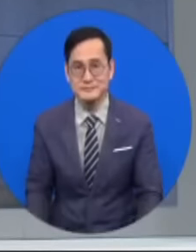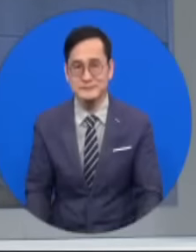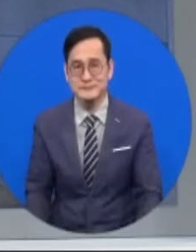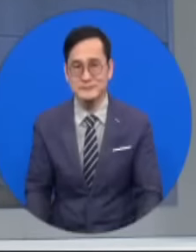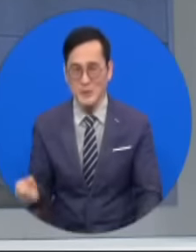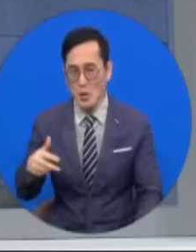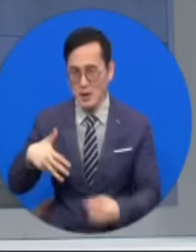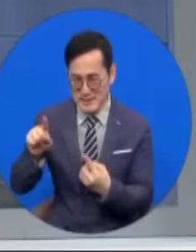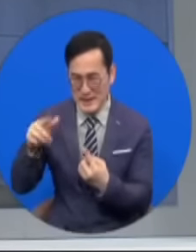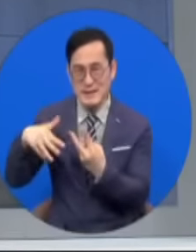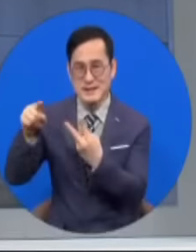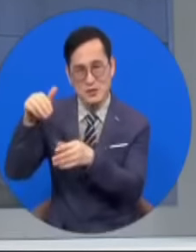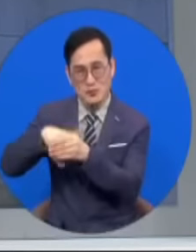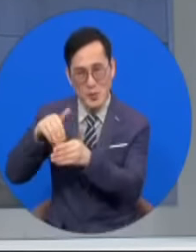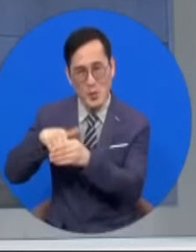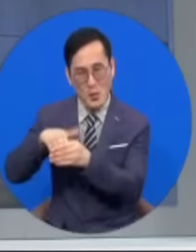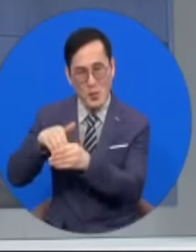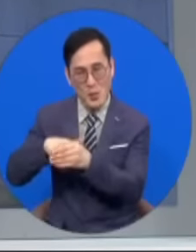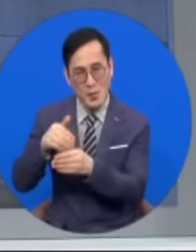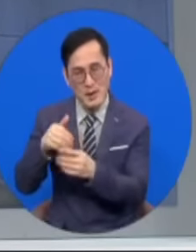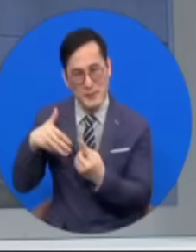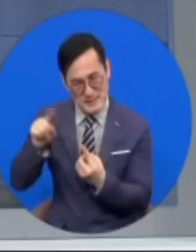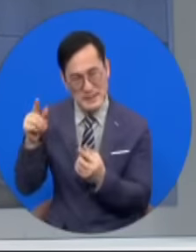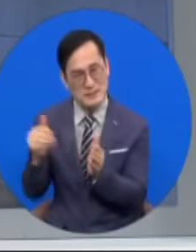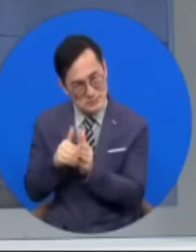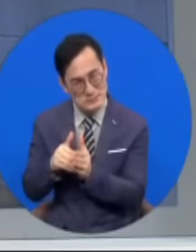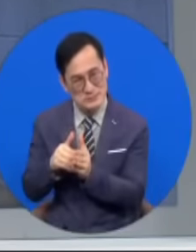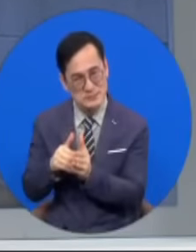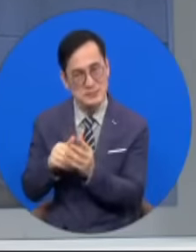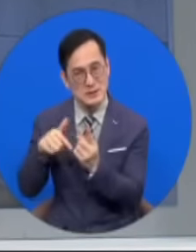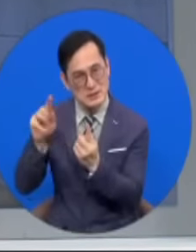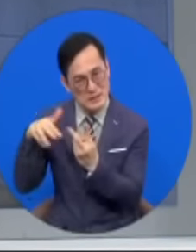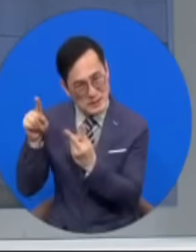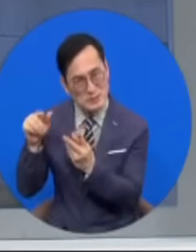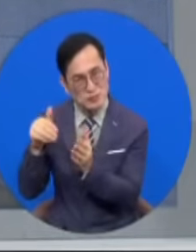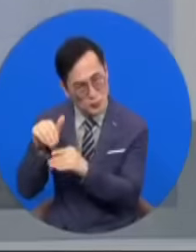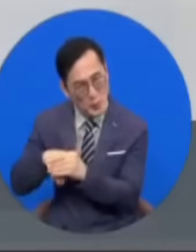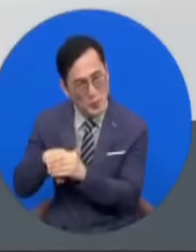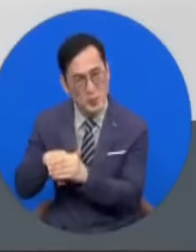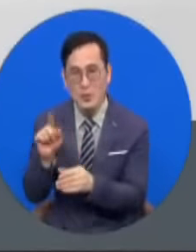또 결정될 걸로 보입니다 자 오늘 저희들이 준비한 최신 여론 호사 결과